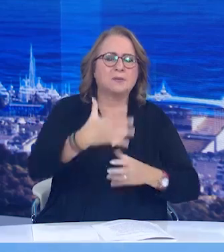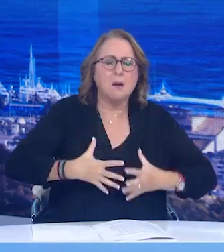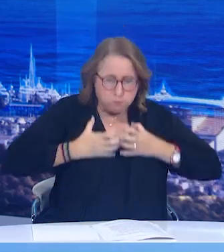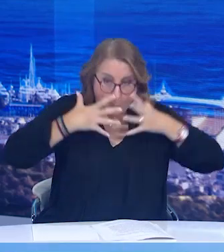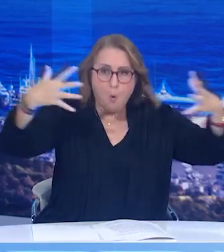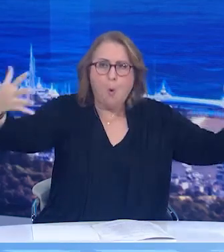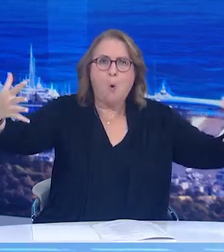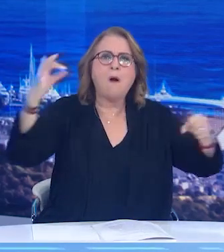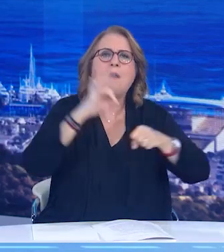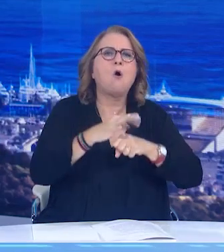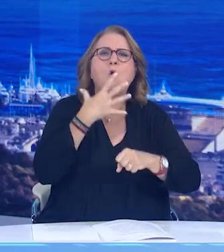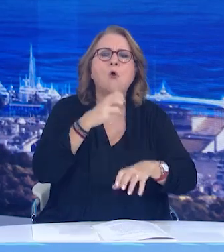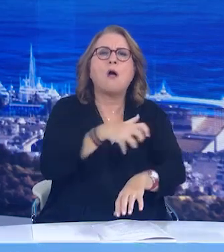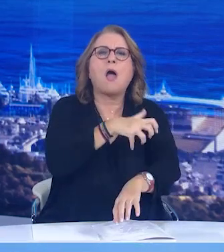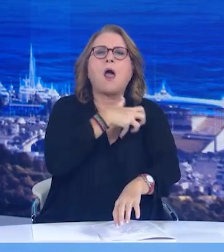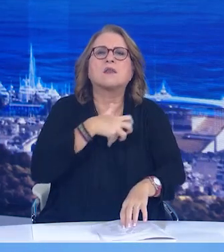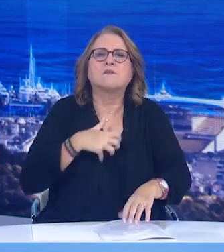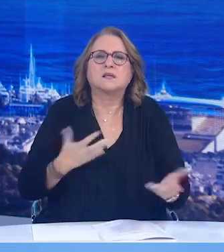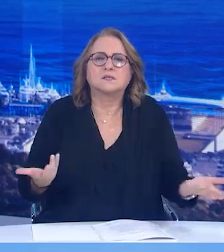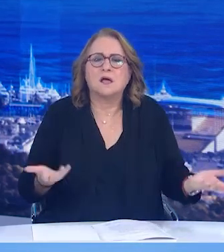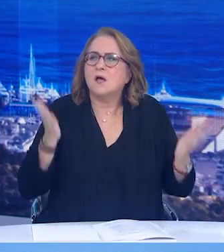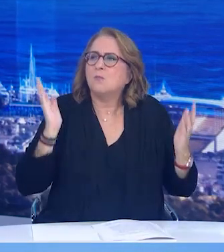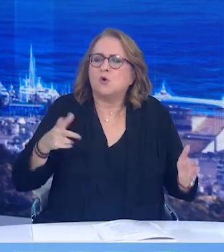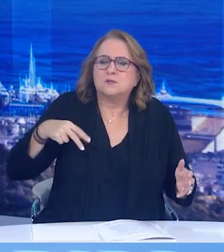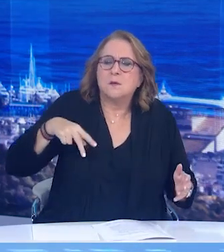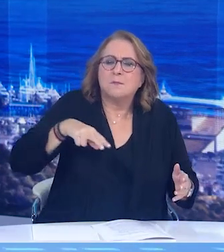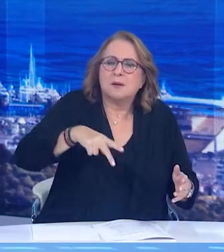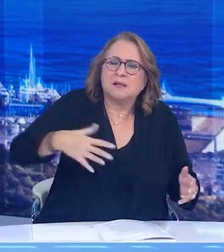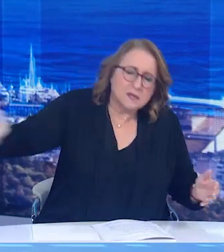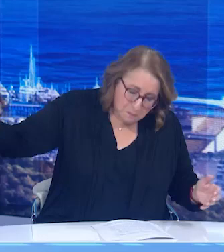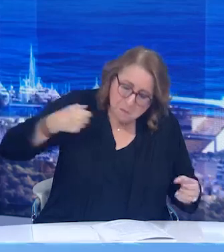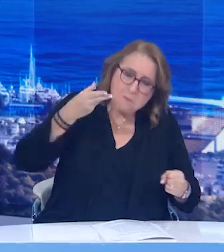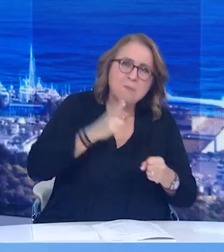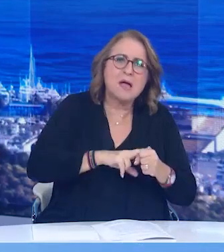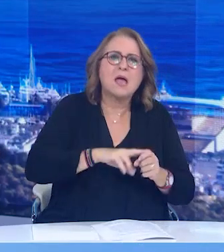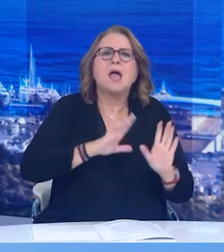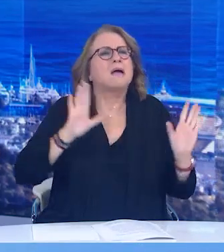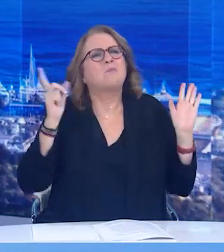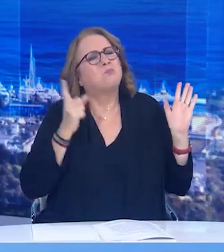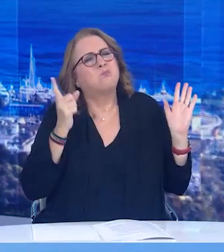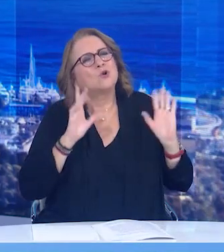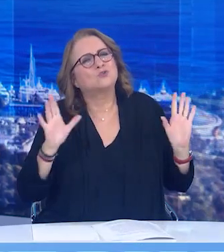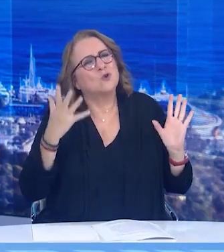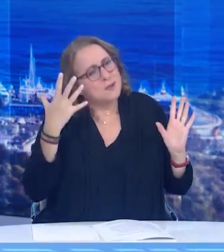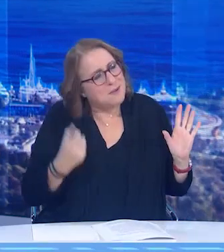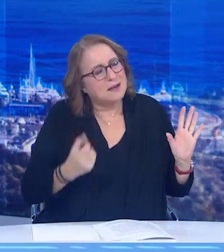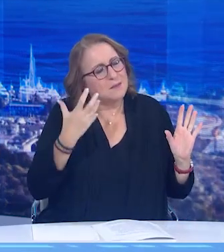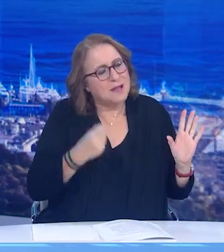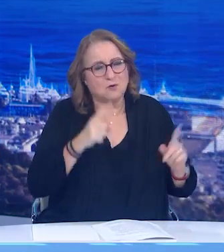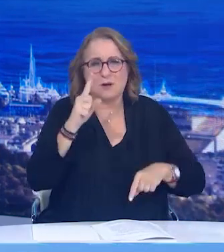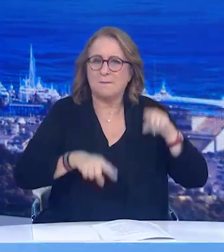στον δρόμο. Οι πιθανότητες σοβαρών παρενεργειών είναι ελάχιστες. Δηλαδή, υπάρχουν κάποιες αναφορές